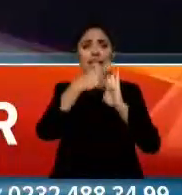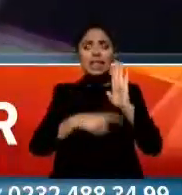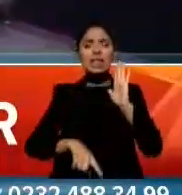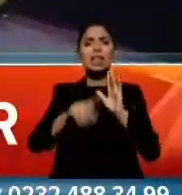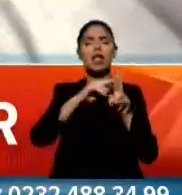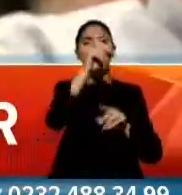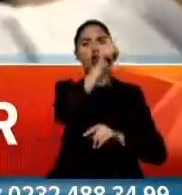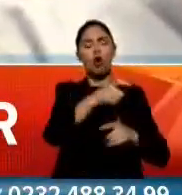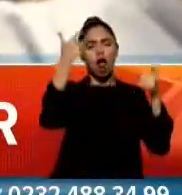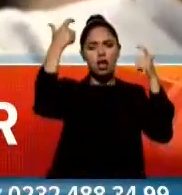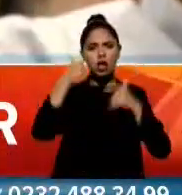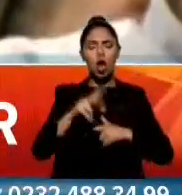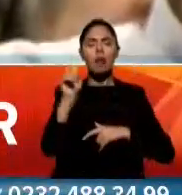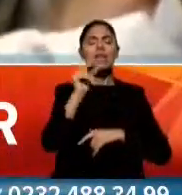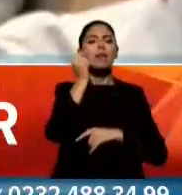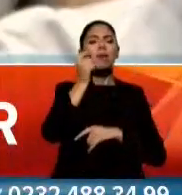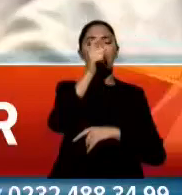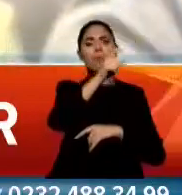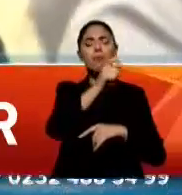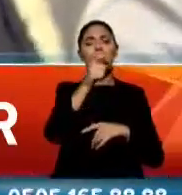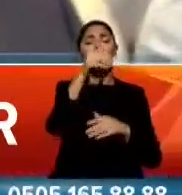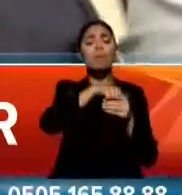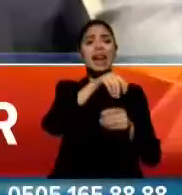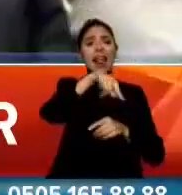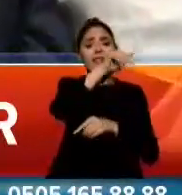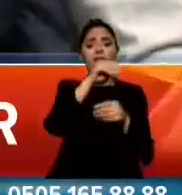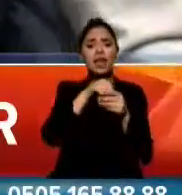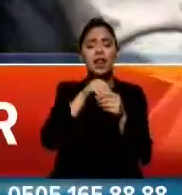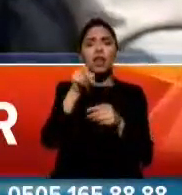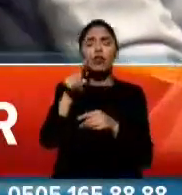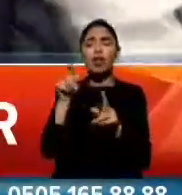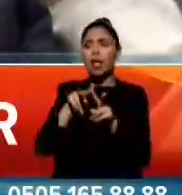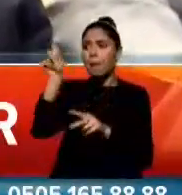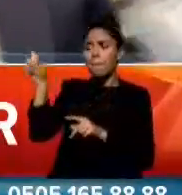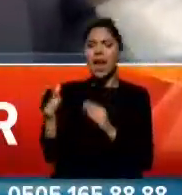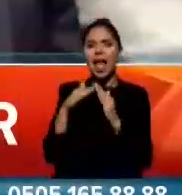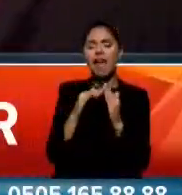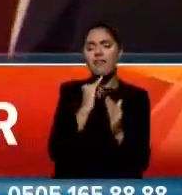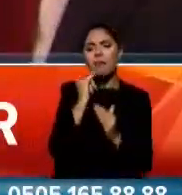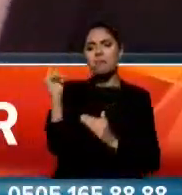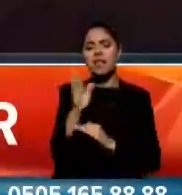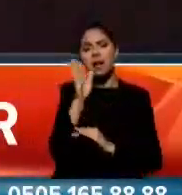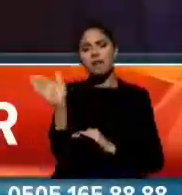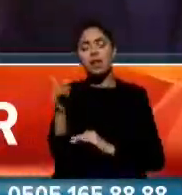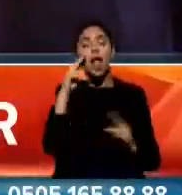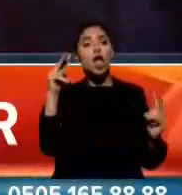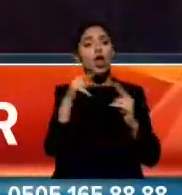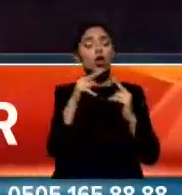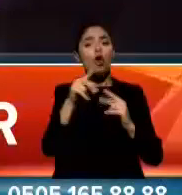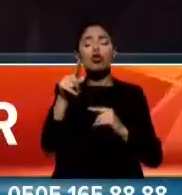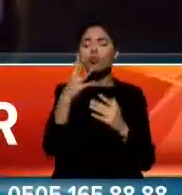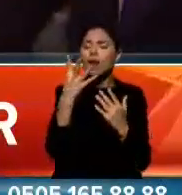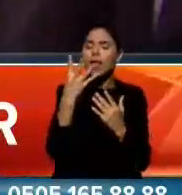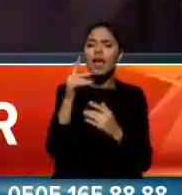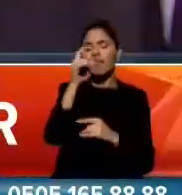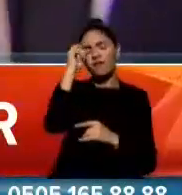sorumlu tutan 20 milletvekili adına Hasan Subaşı ve Hasan Erel Meral Akşener'i evinde ziyaret etti. Görüşmede verilen mesaj